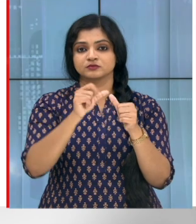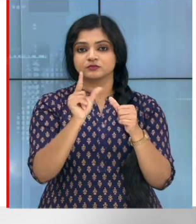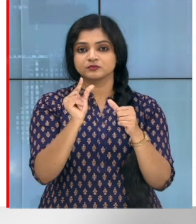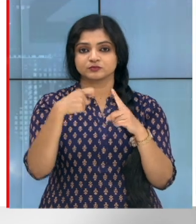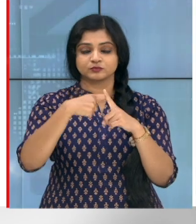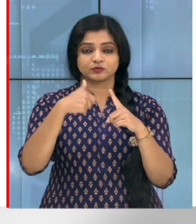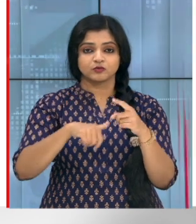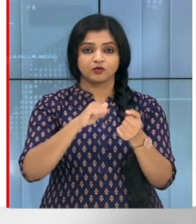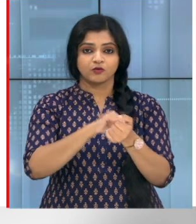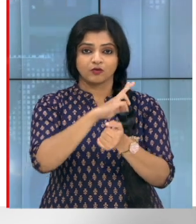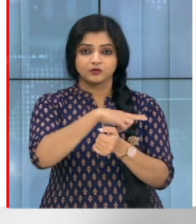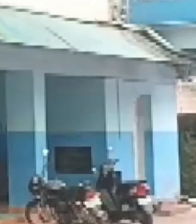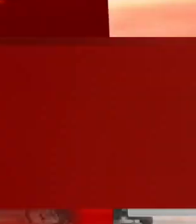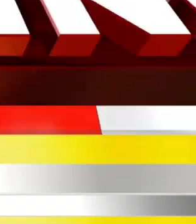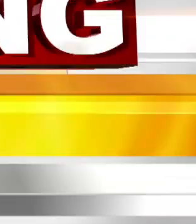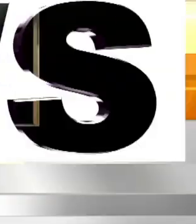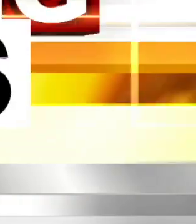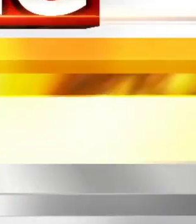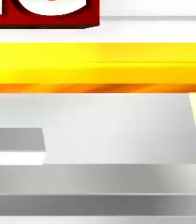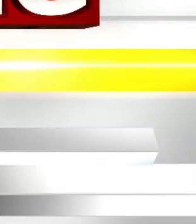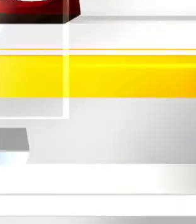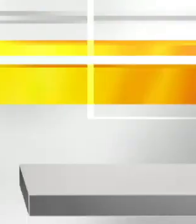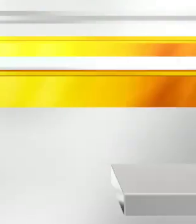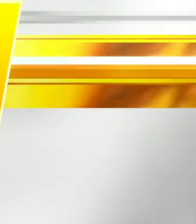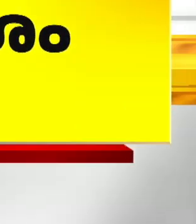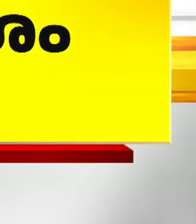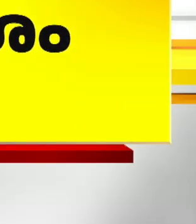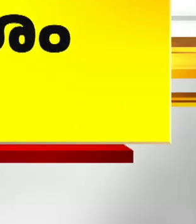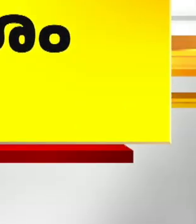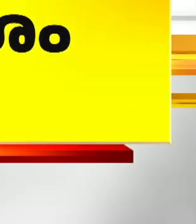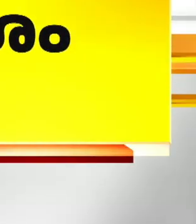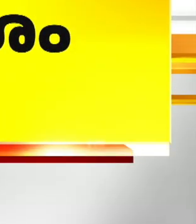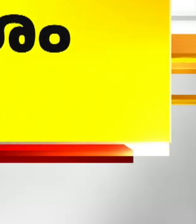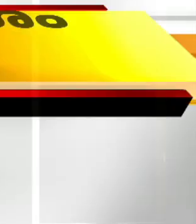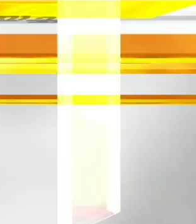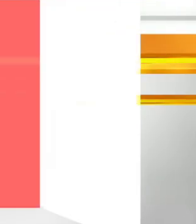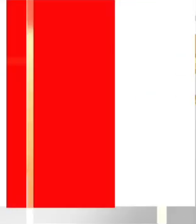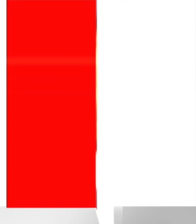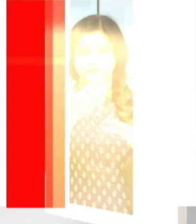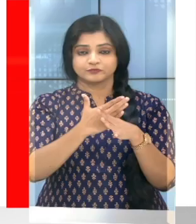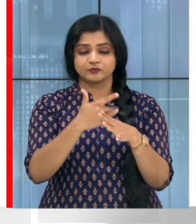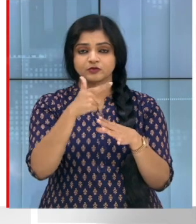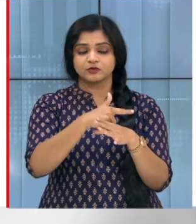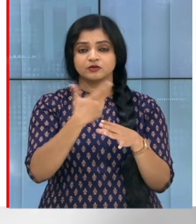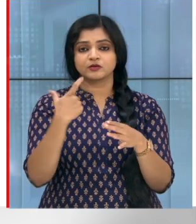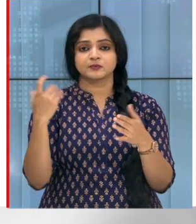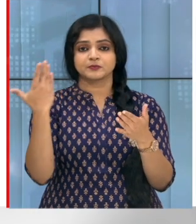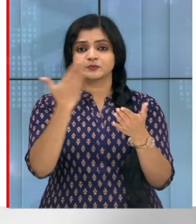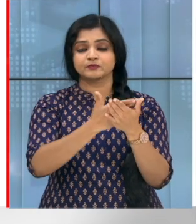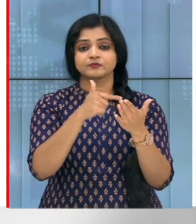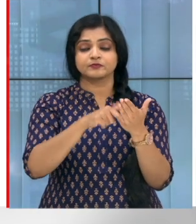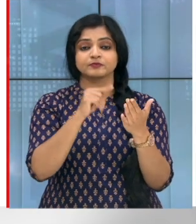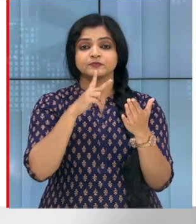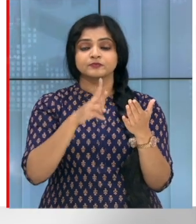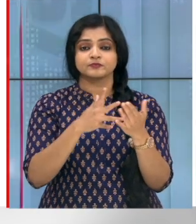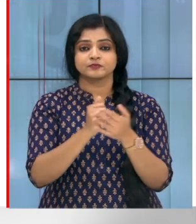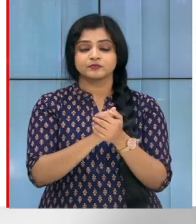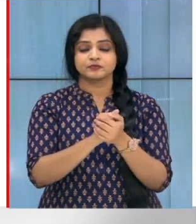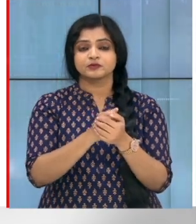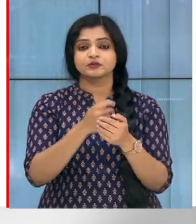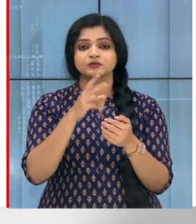സന്ദേശം അയച്ചിരിക്കുന്നത്. ഇതിൽ ഓഡിയോളജിസ്റ്റ് പാറശാല പോലീസിന് നൽകിയ പരാതിയിൽ പറയുന്ന വിശദീകരണം, ഈ സ്പീച്ച്